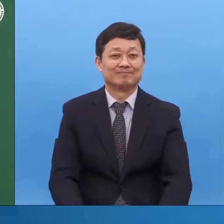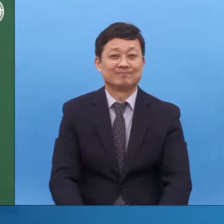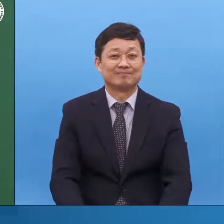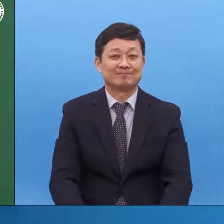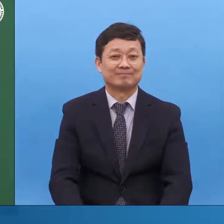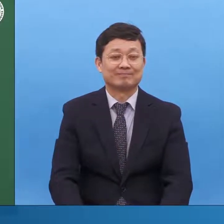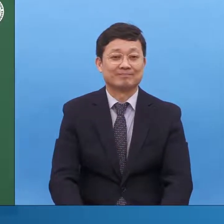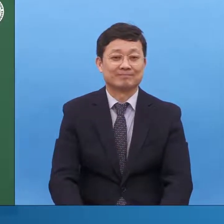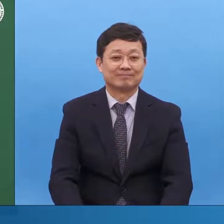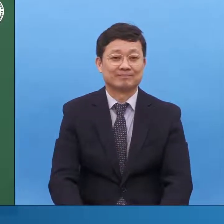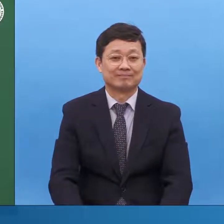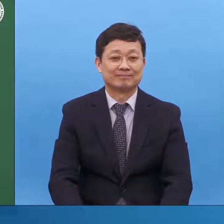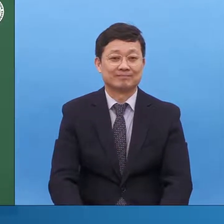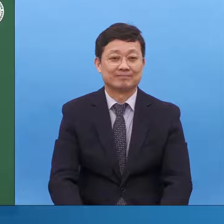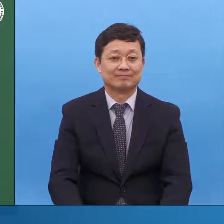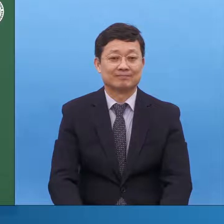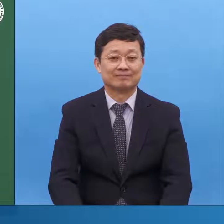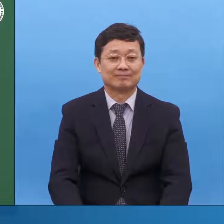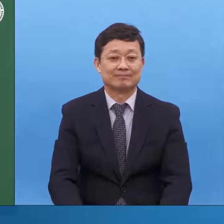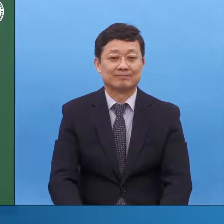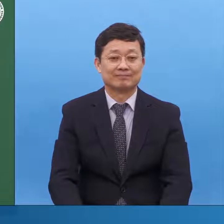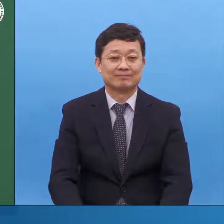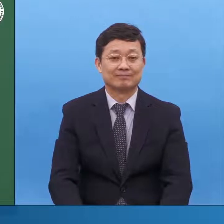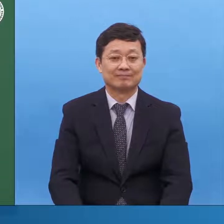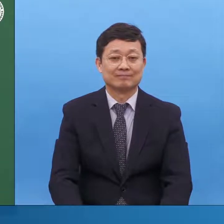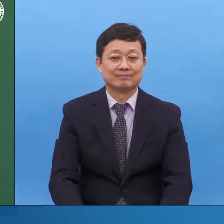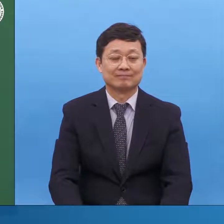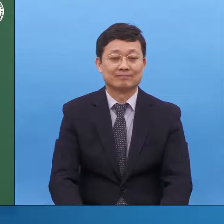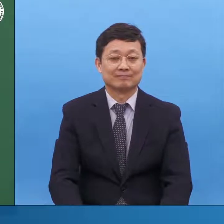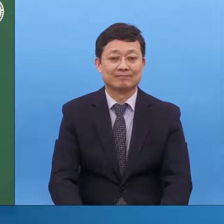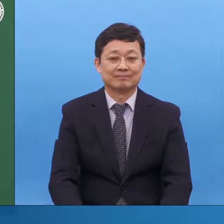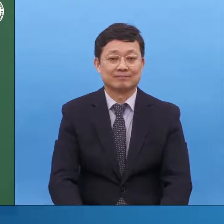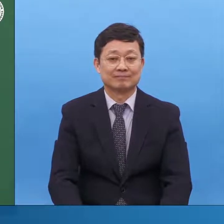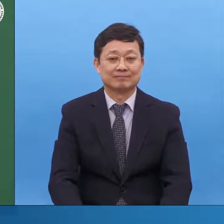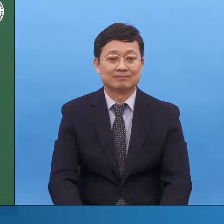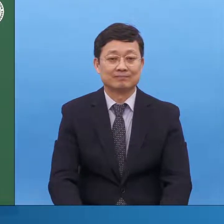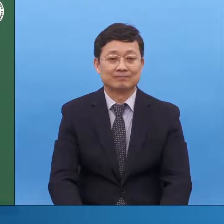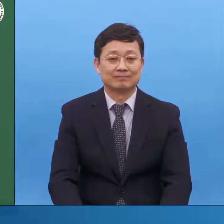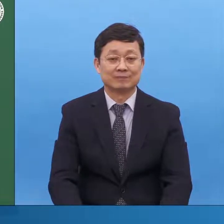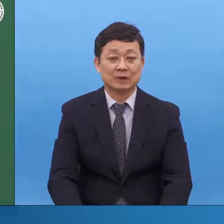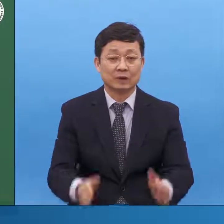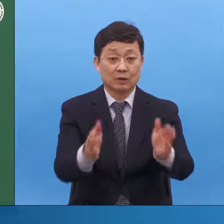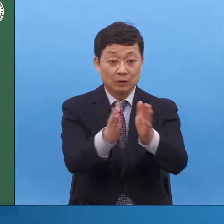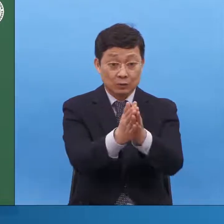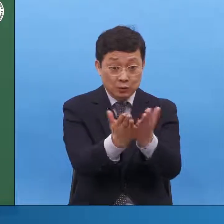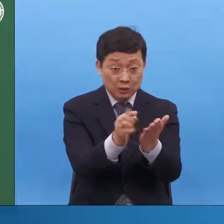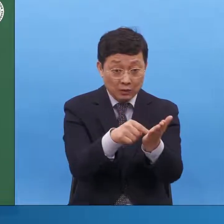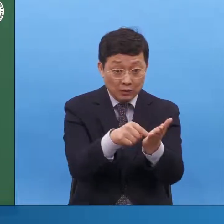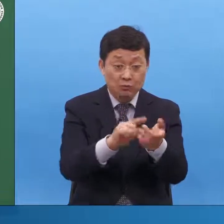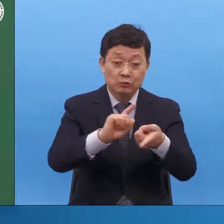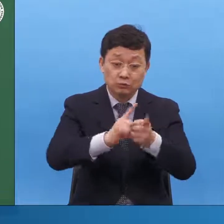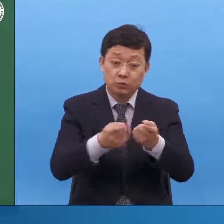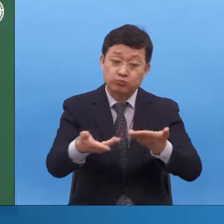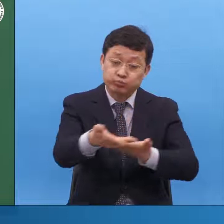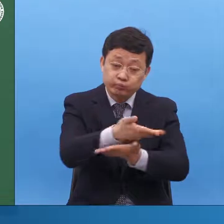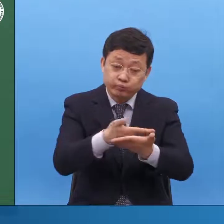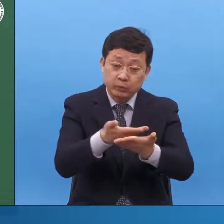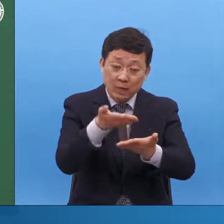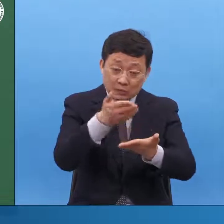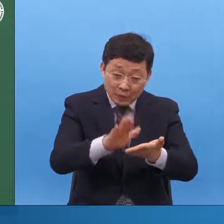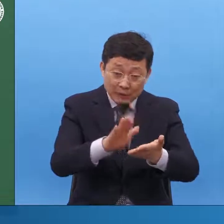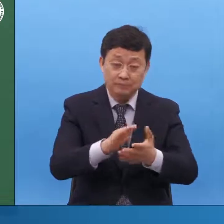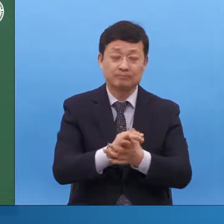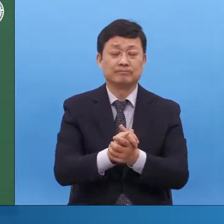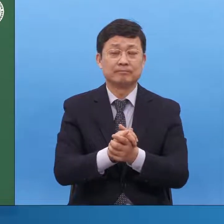sent out the disciples and spoke about persecution. 그래서 교재는 여러분이 보고 선생님하고 포럼하면 되는데 제가